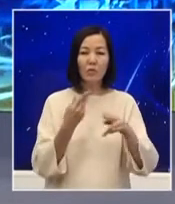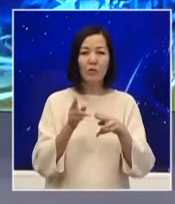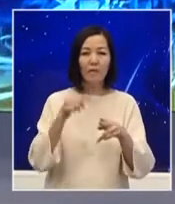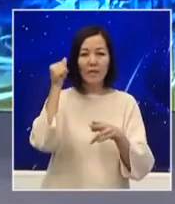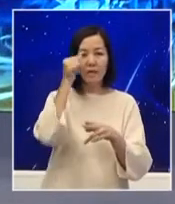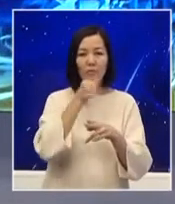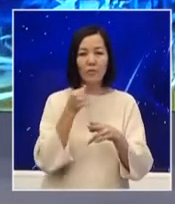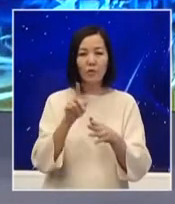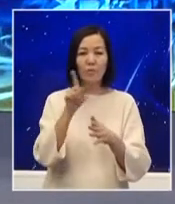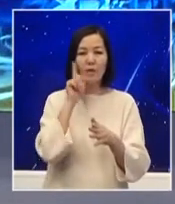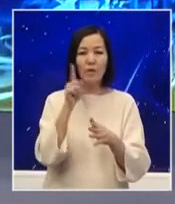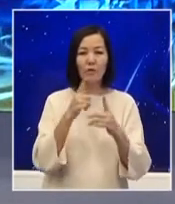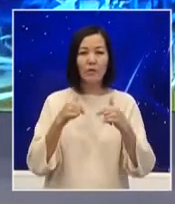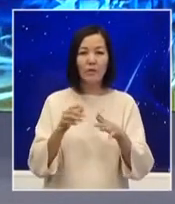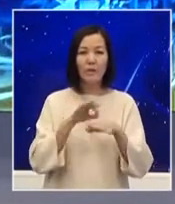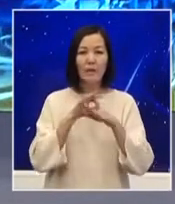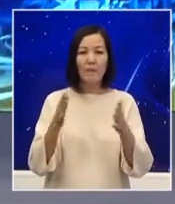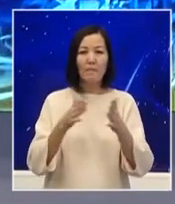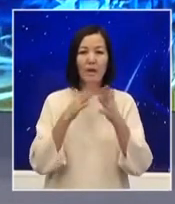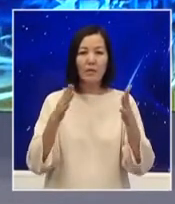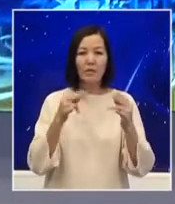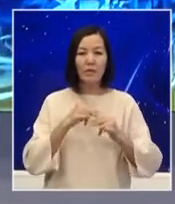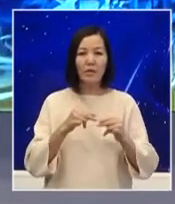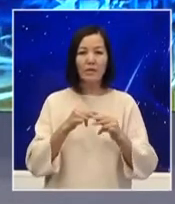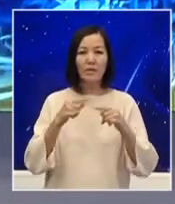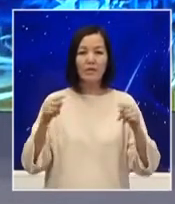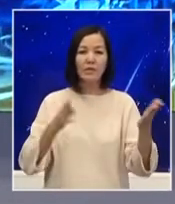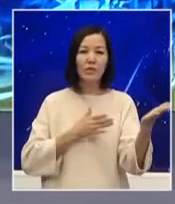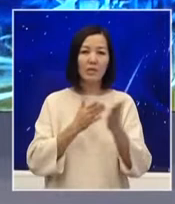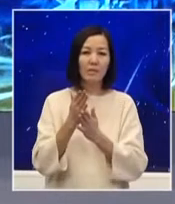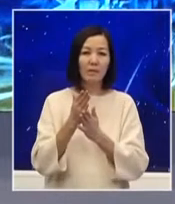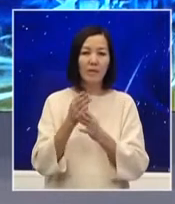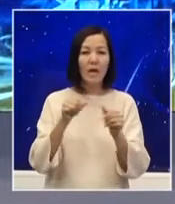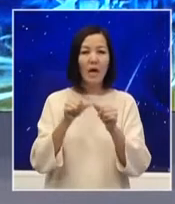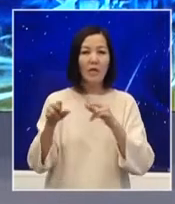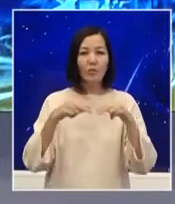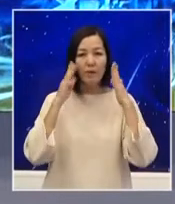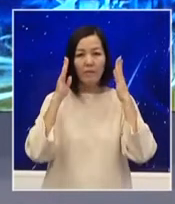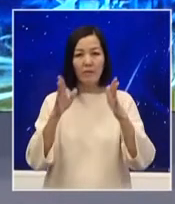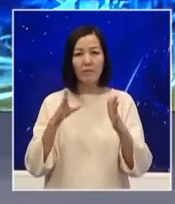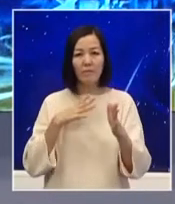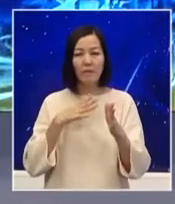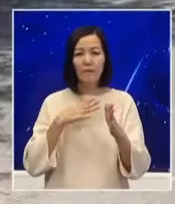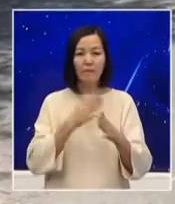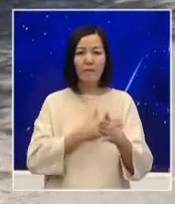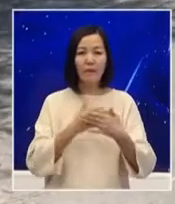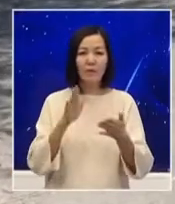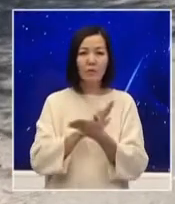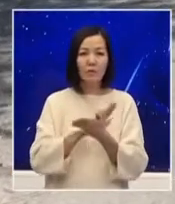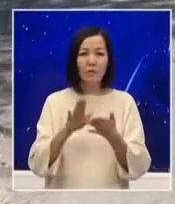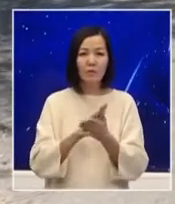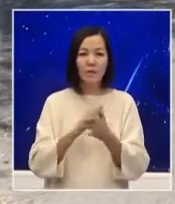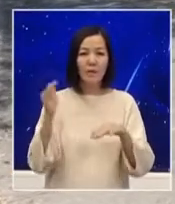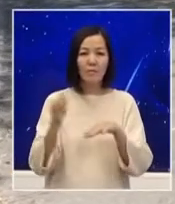на пандемию, молодежной организации проведена большая работа в различных направлениях. Особое внимание было уделено волонтерству и